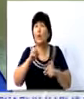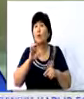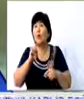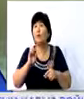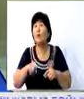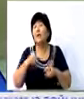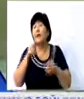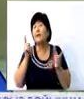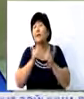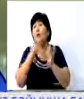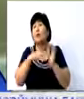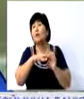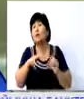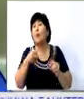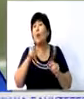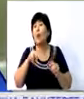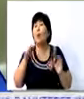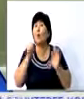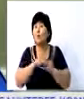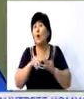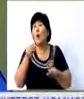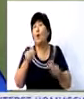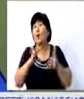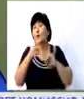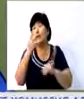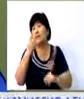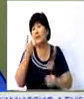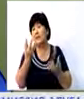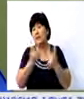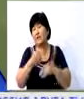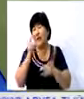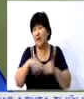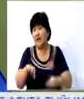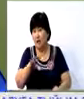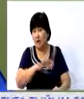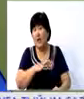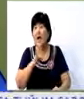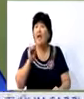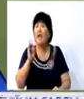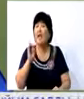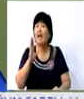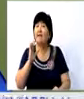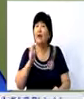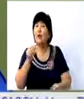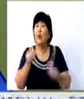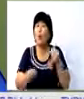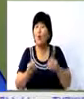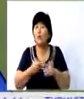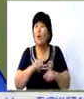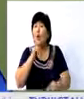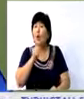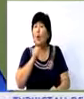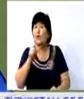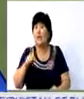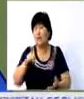кездесудің 90-шы минутында гол жіберіп алып, ойын қорытындысы 2-1 есебімен аяқталған болатын. Еревандағы қарымта ойын тізгінінде